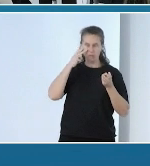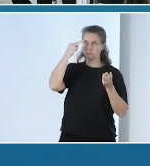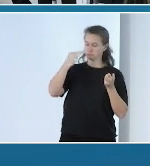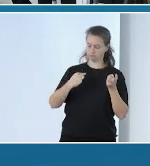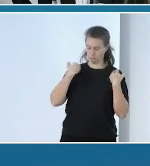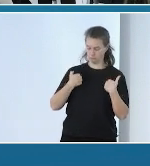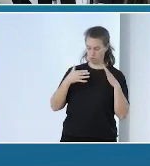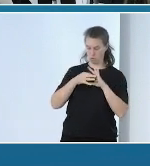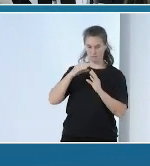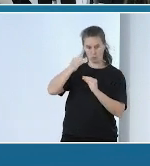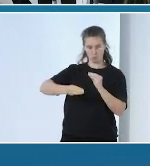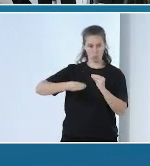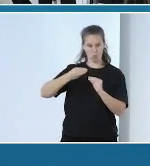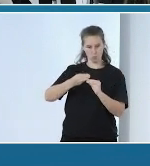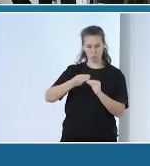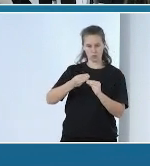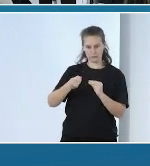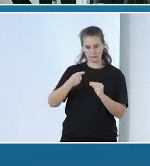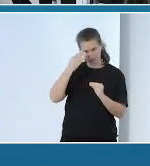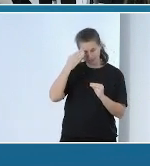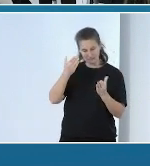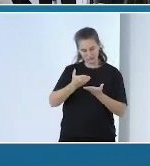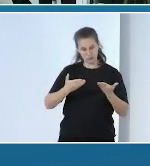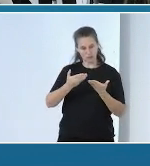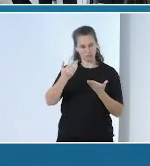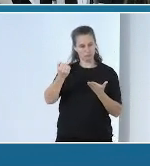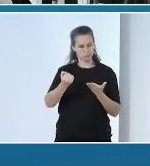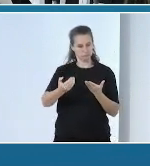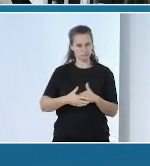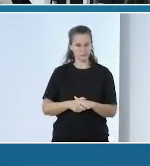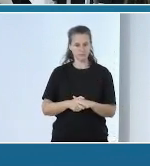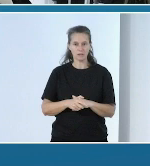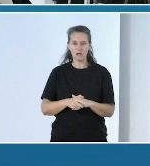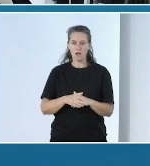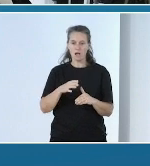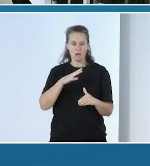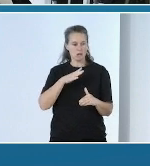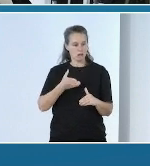soi dans le monde, c'est pas considérablement aggravé. Voilà. Parce que